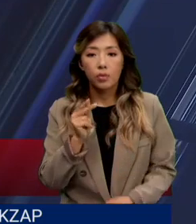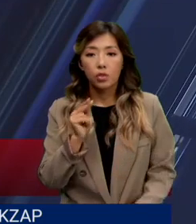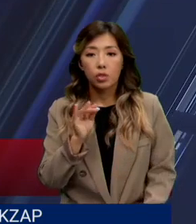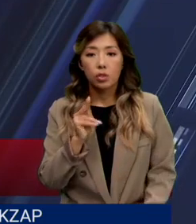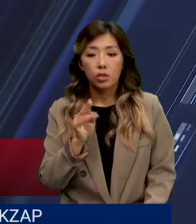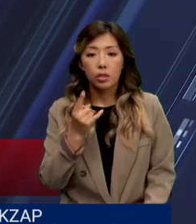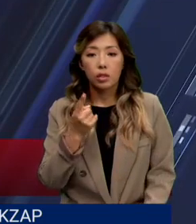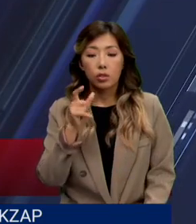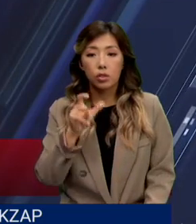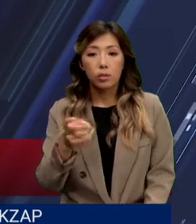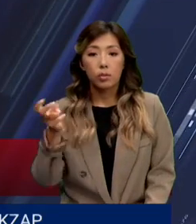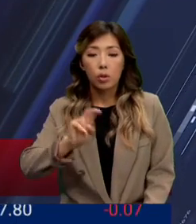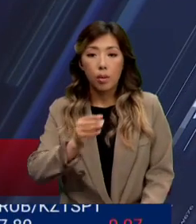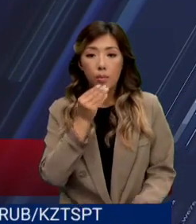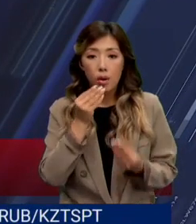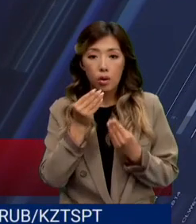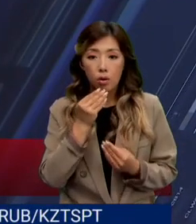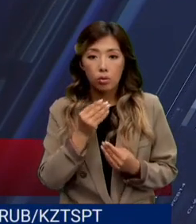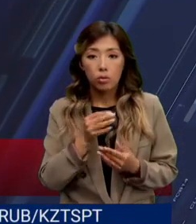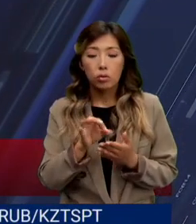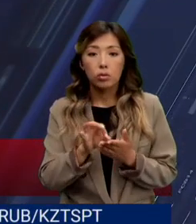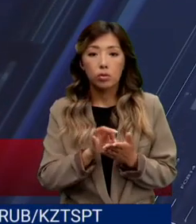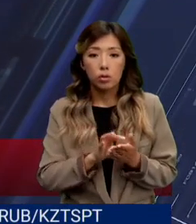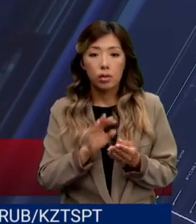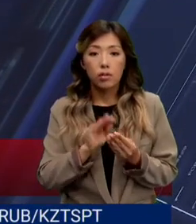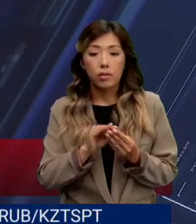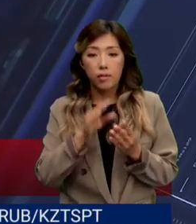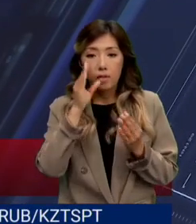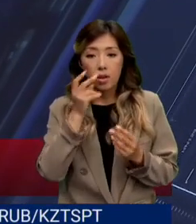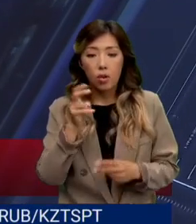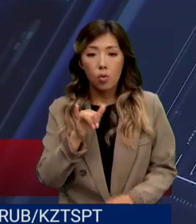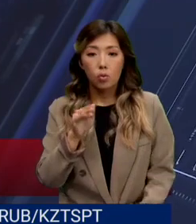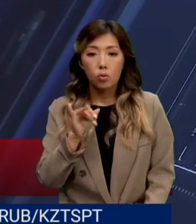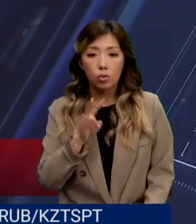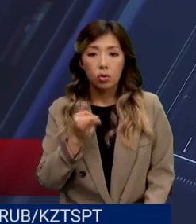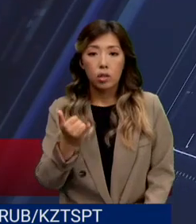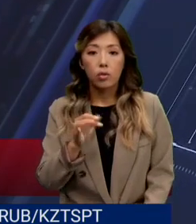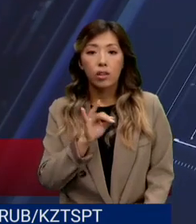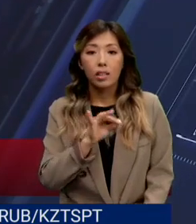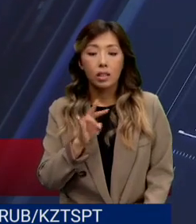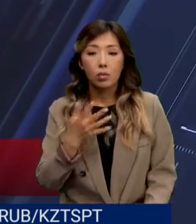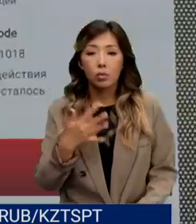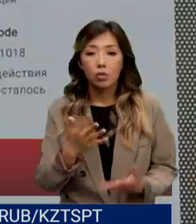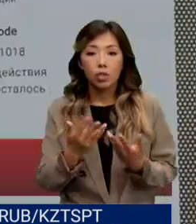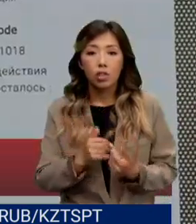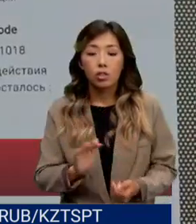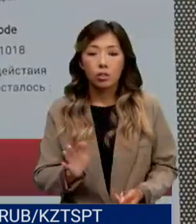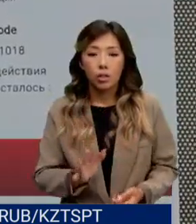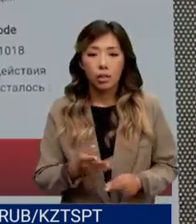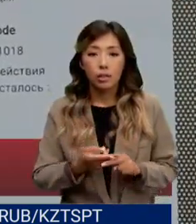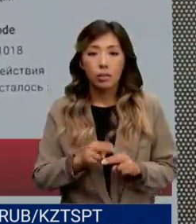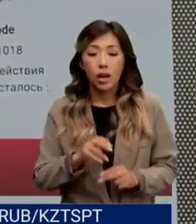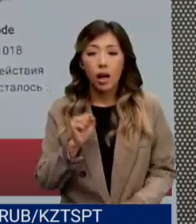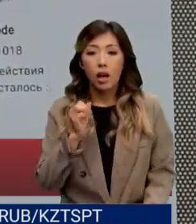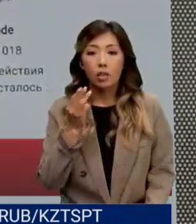один чекин, допустим, человек пришел позавтракал, тут же человек этот пришел поужинал, а его ИИН уже не засчитывался. Как